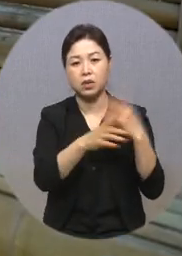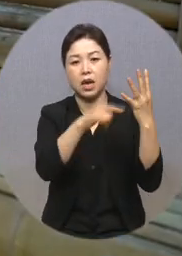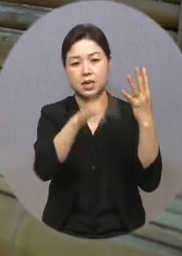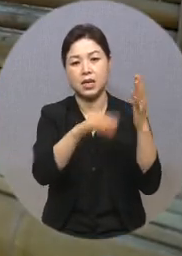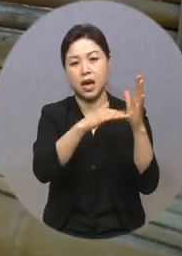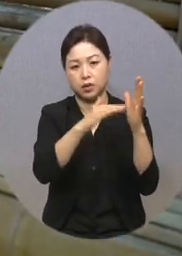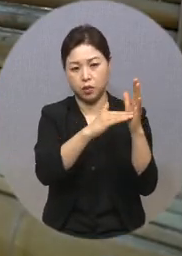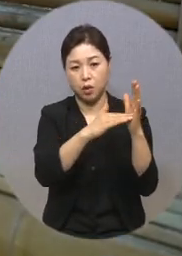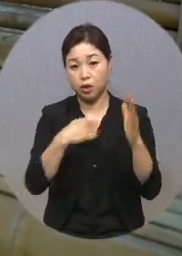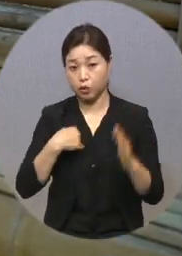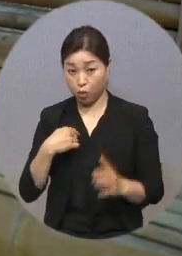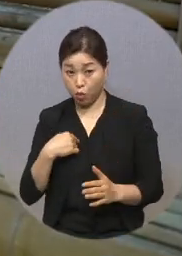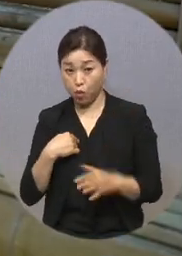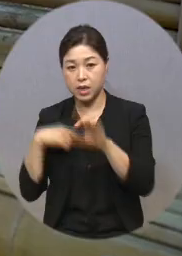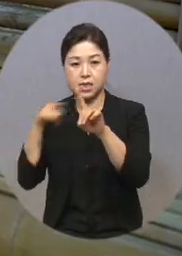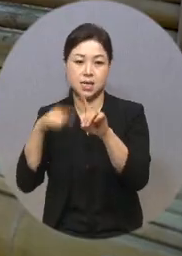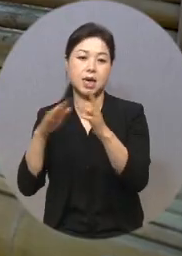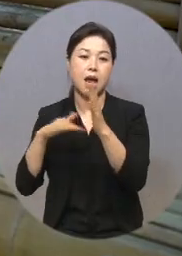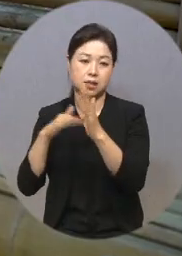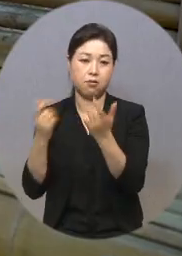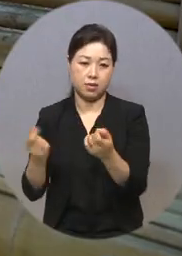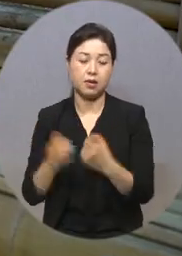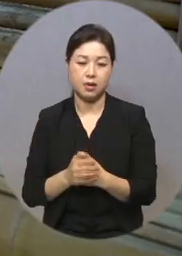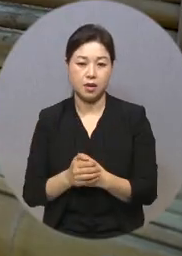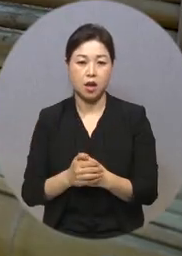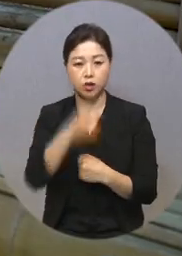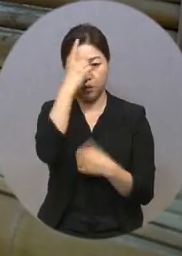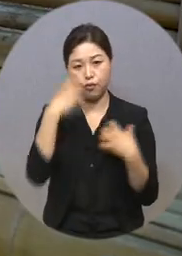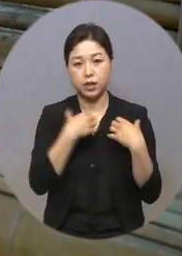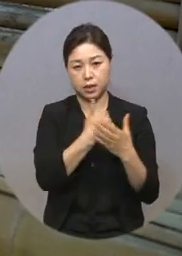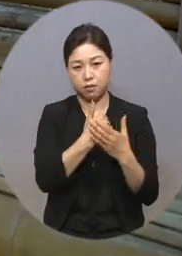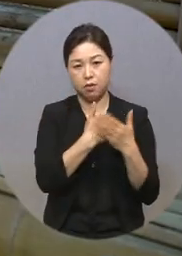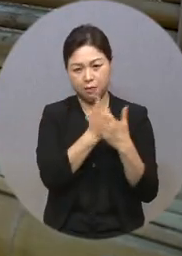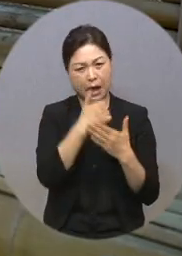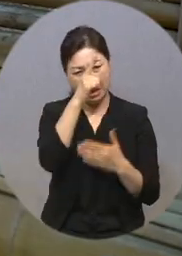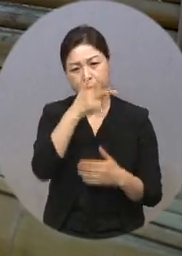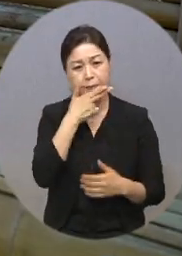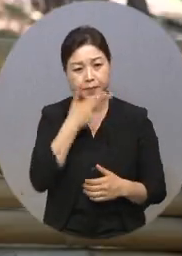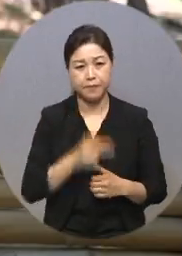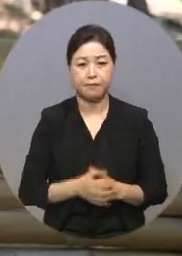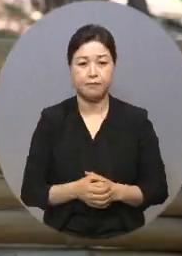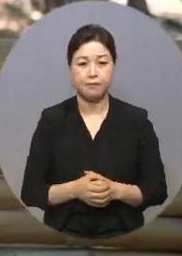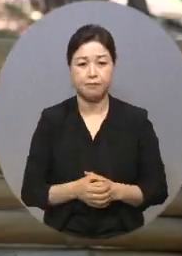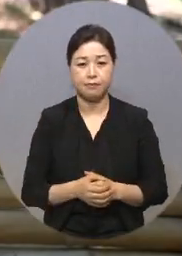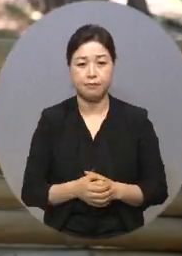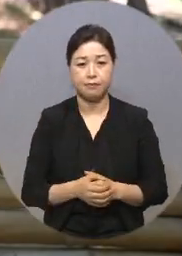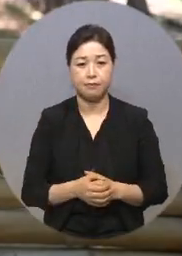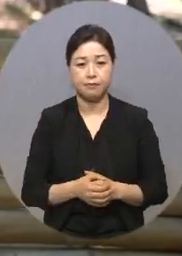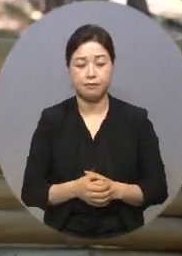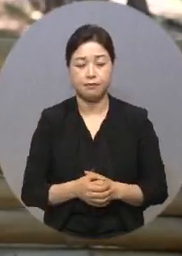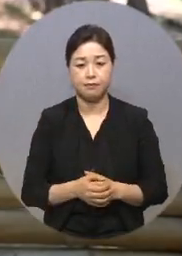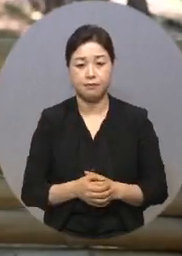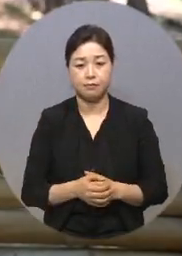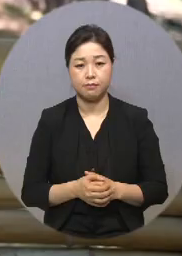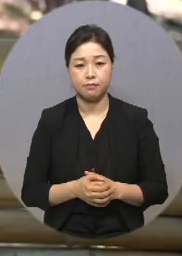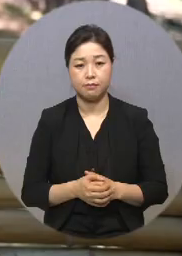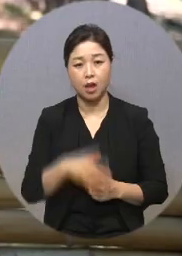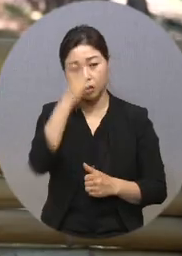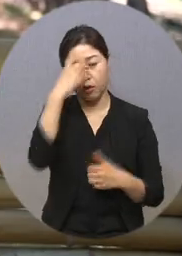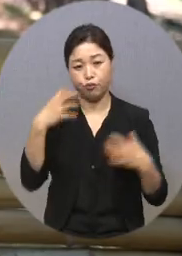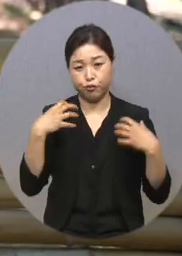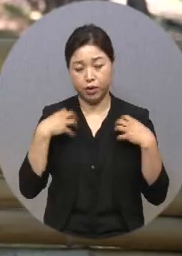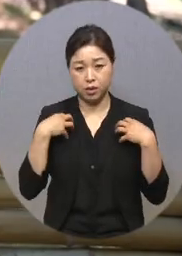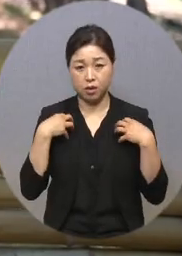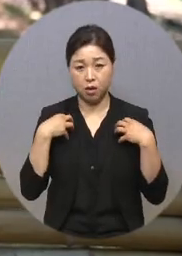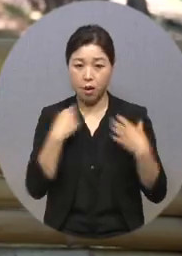저도 1인 가구에 해당이 되는데요. 지금까지 정부의 지원이나 혜택은 전무하다시피 합니다. 앞으로